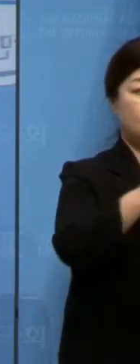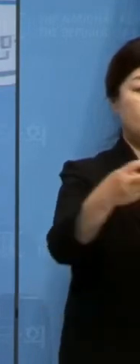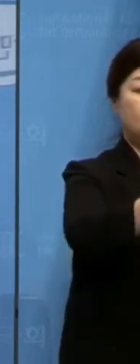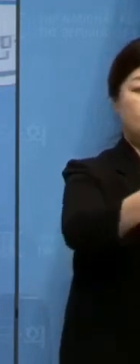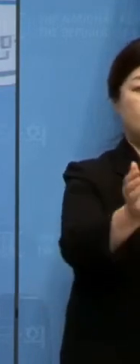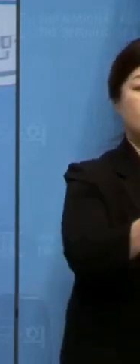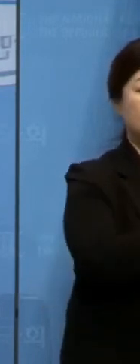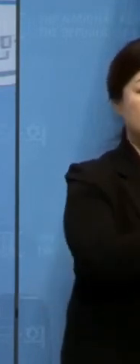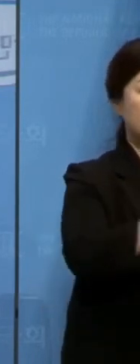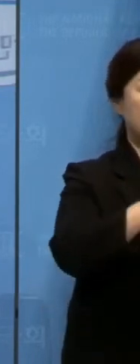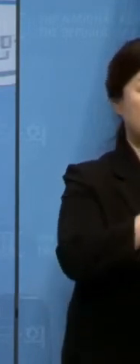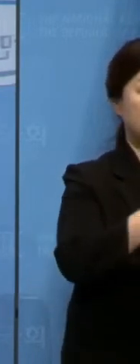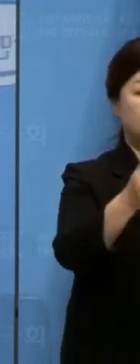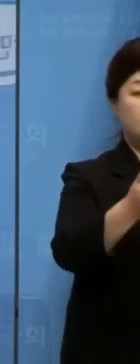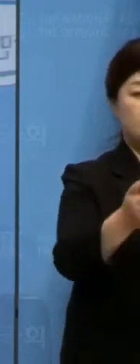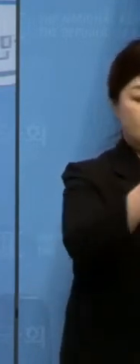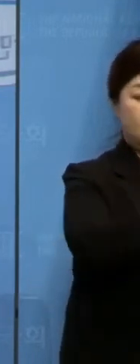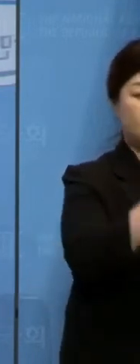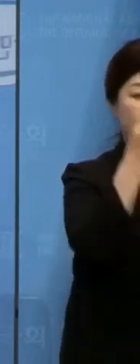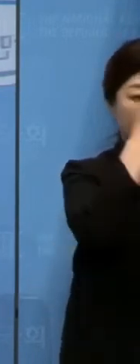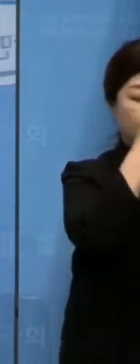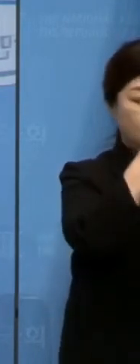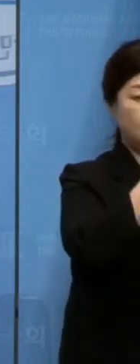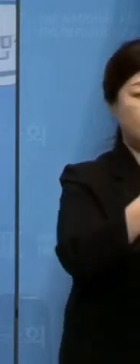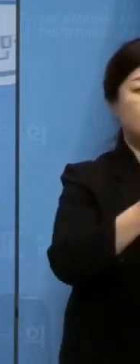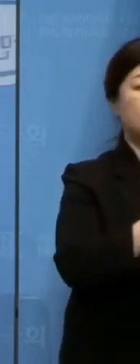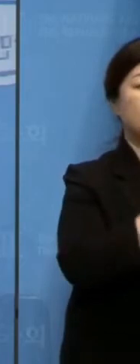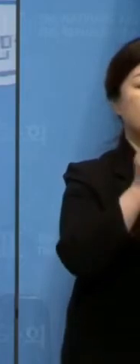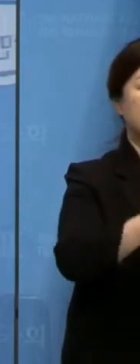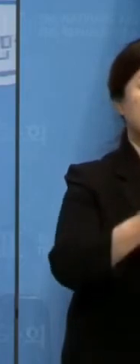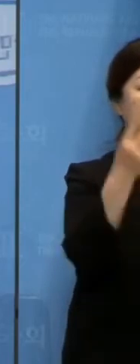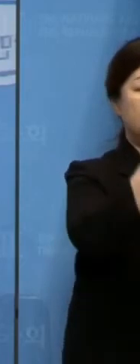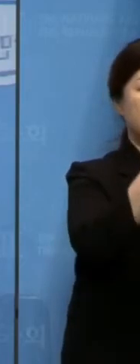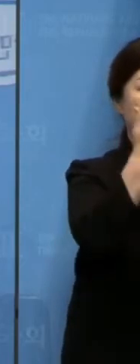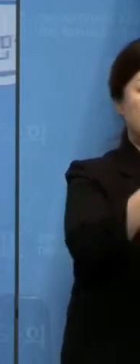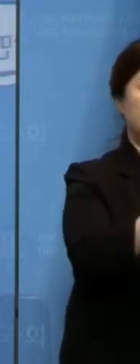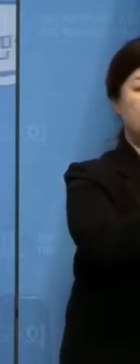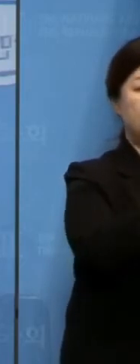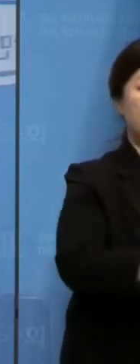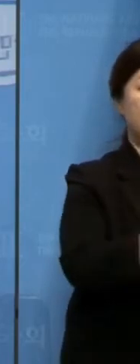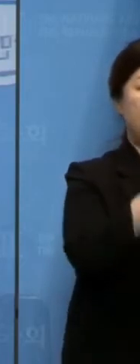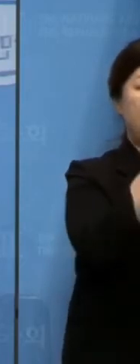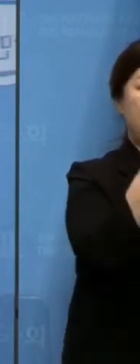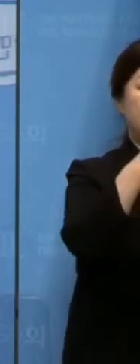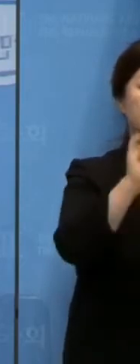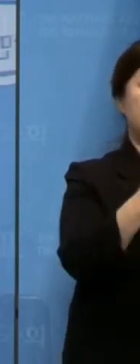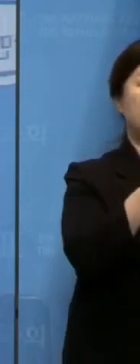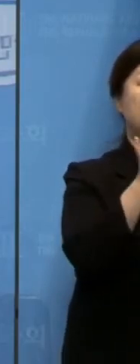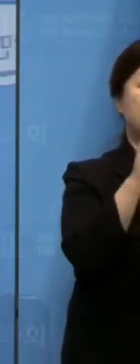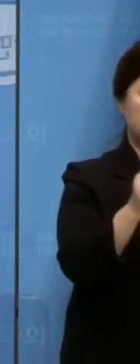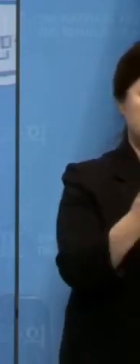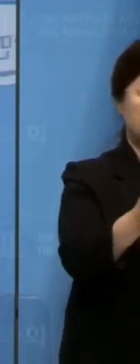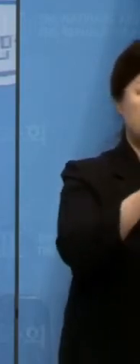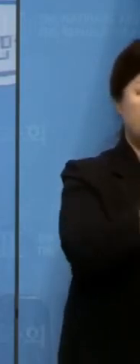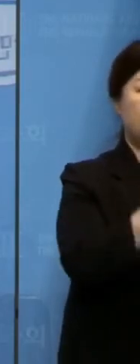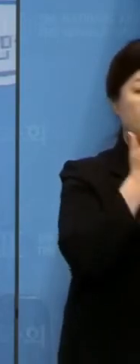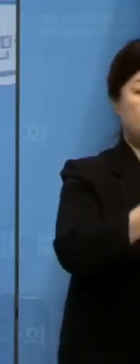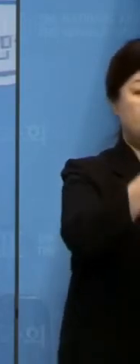국토교통부는 관계기관 검토를 거쳐서 2009년 10월 오세훈 당시